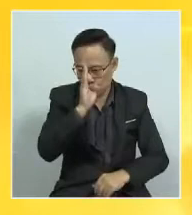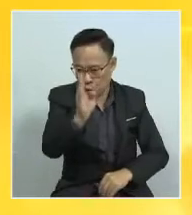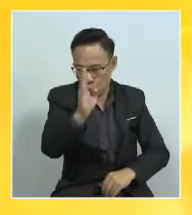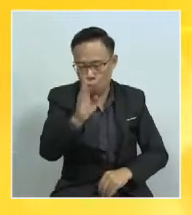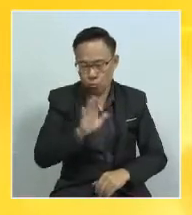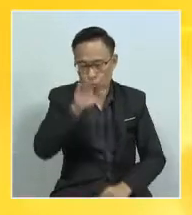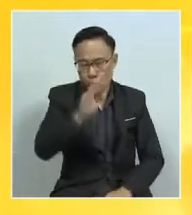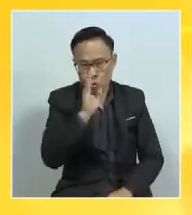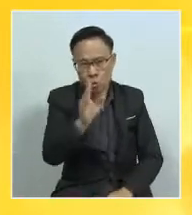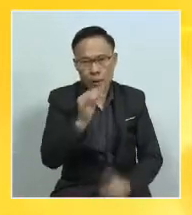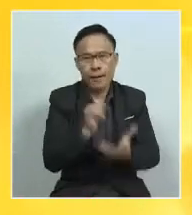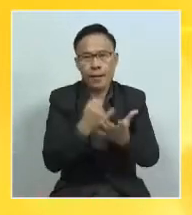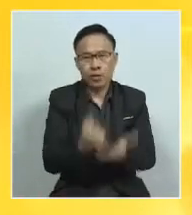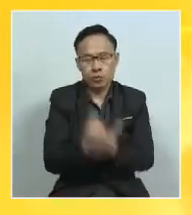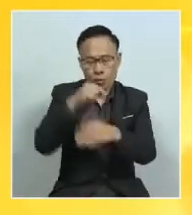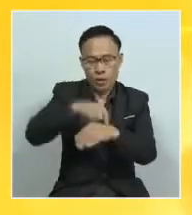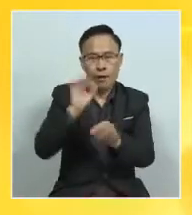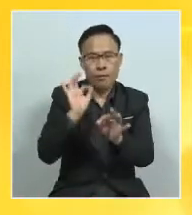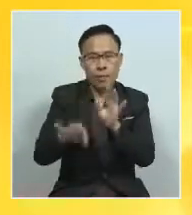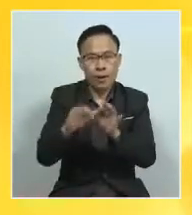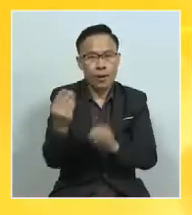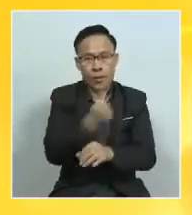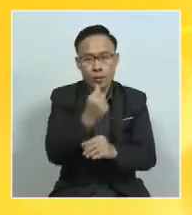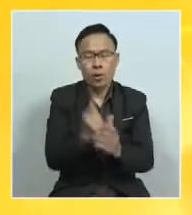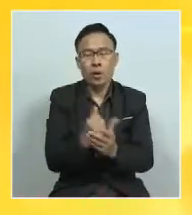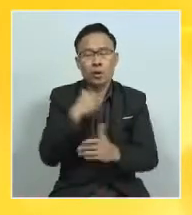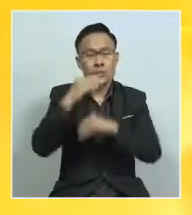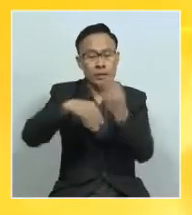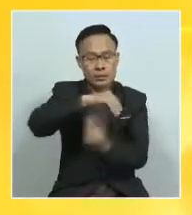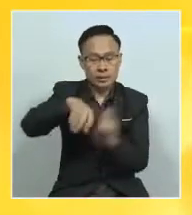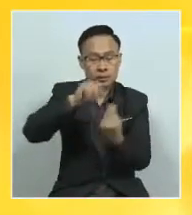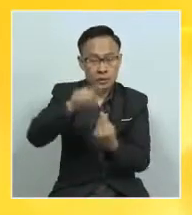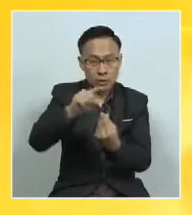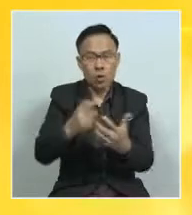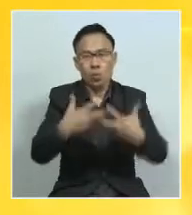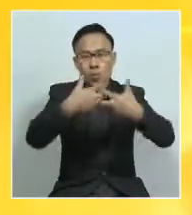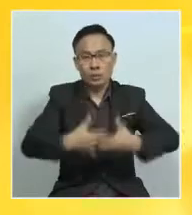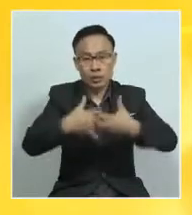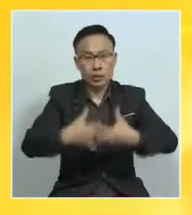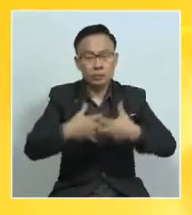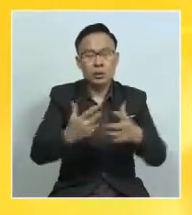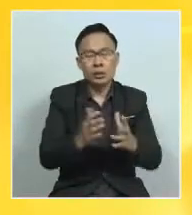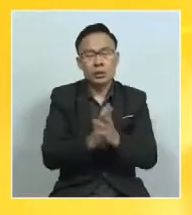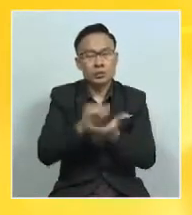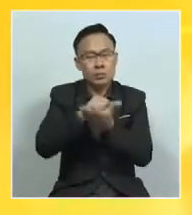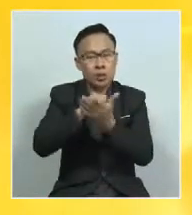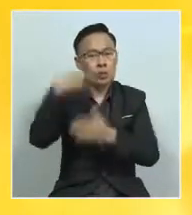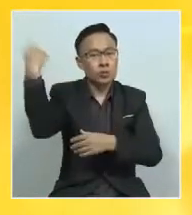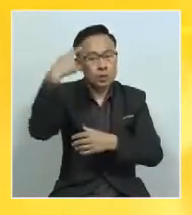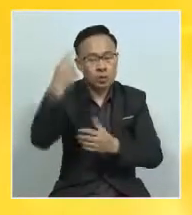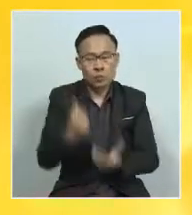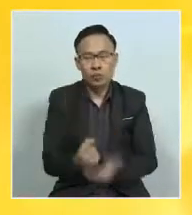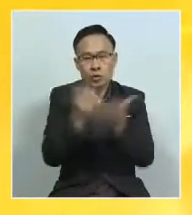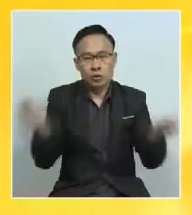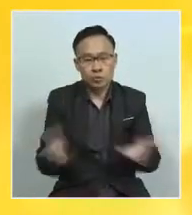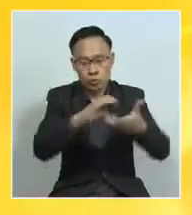เขตเศรษฐกิจในพื้นที่ตรงนั้นด้วยอุตสาหกรรมการท่องเที่ยวและที่สำคัญที่สุดเป็นการส่งเสริมความสัมพันธ์อันดีระหว่างไทยและลาวซึ่ง